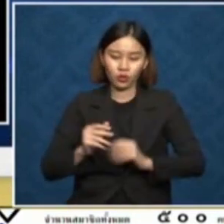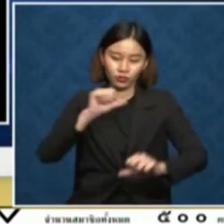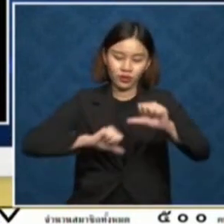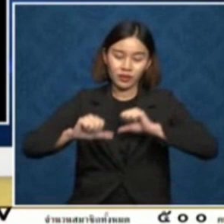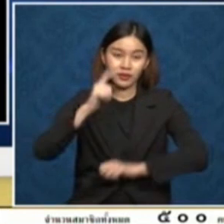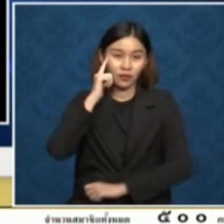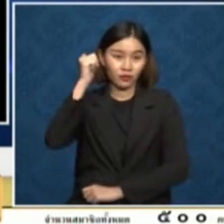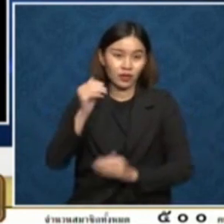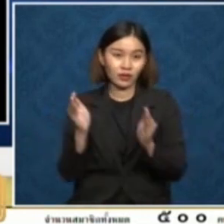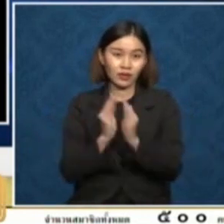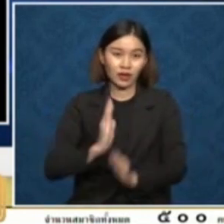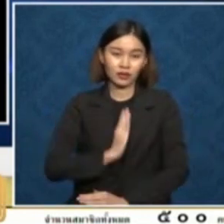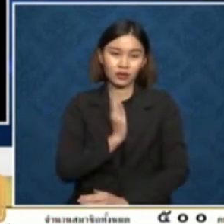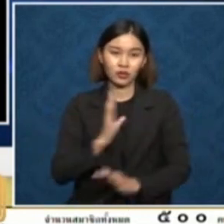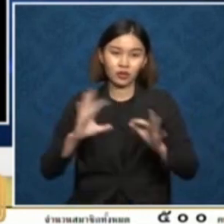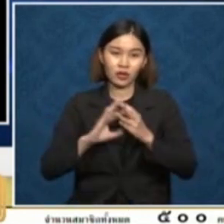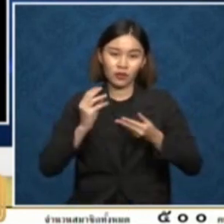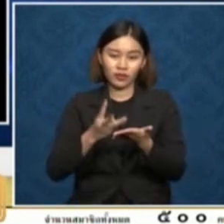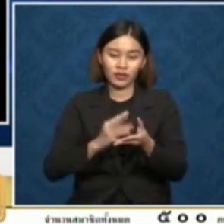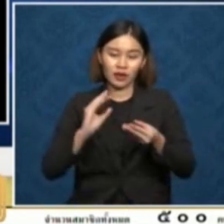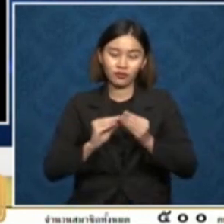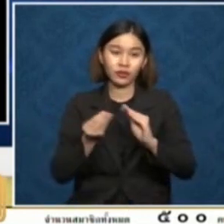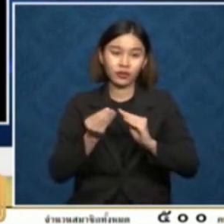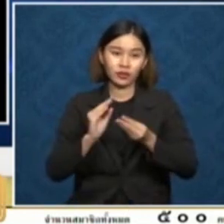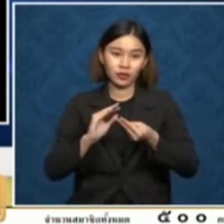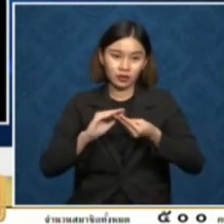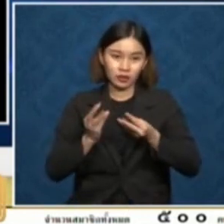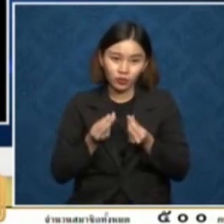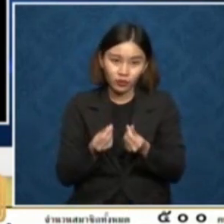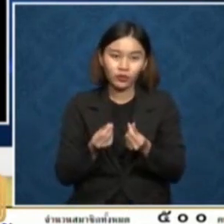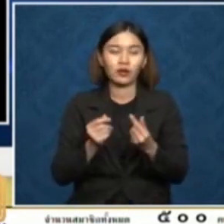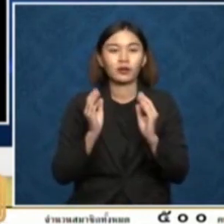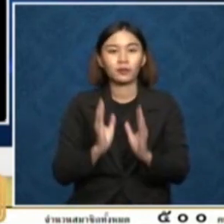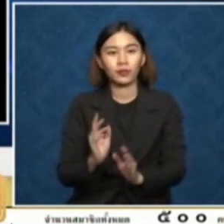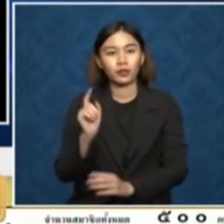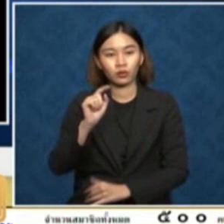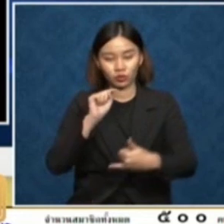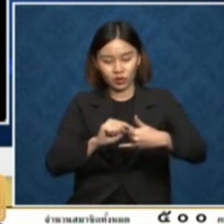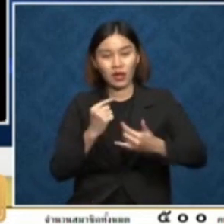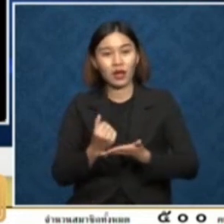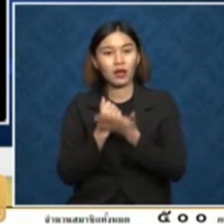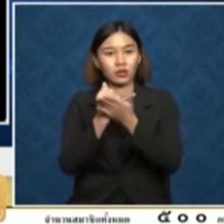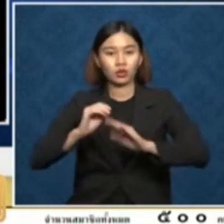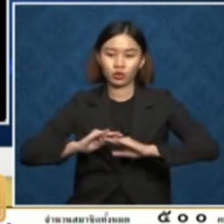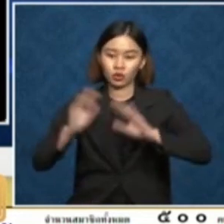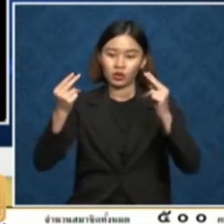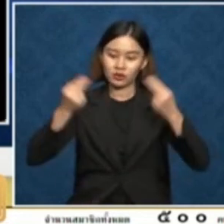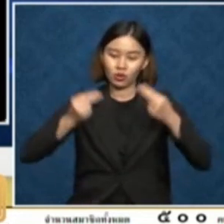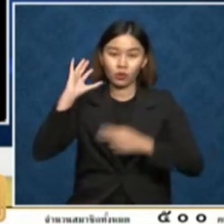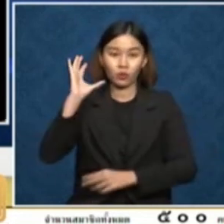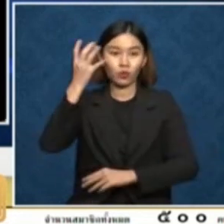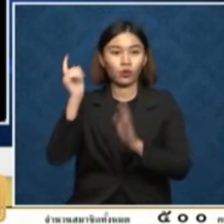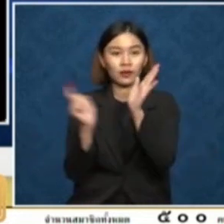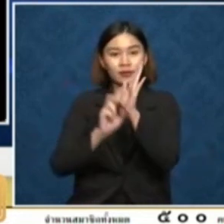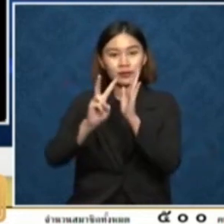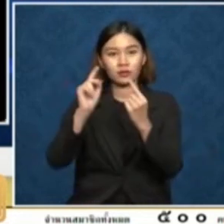อสู้อะไรกันมาบ้างเรื่องแรกนะคะเป็นเรื่องของอลันทัวริงนะคะเป็นอัจฉริยะที่เกิดผิดยุคค่ะเขาเป็นนักวิทย